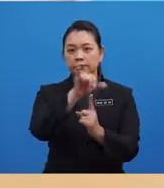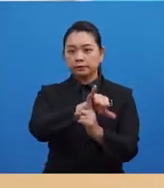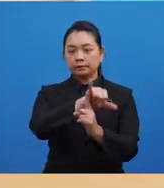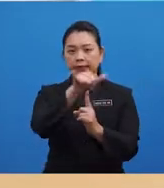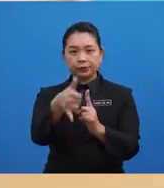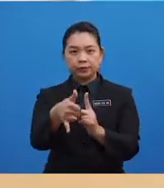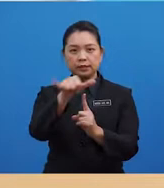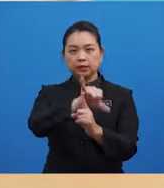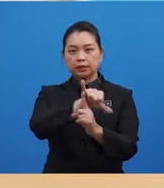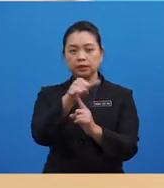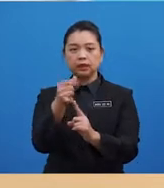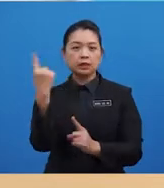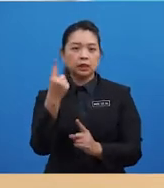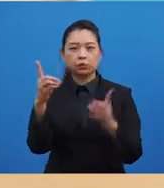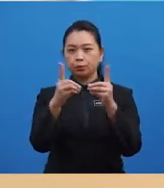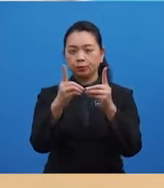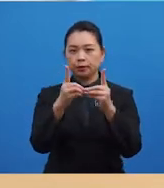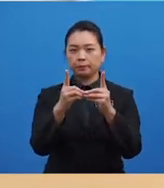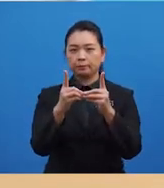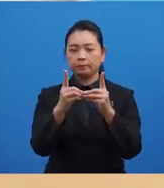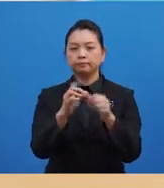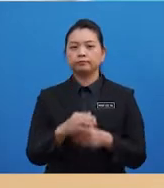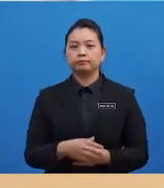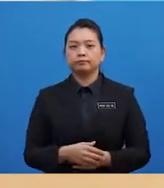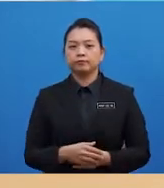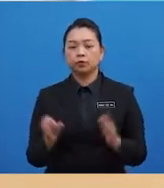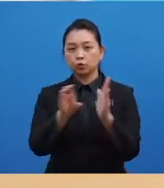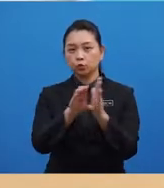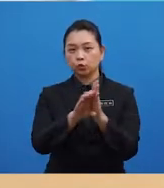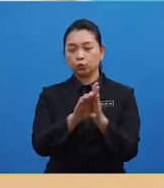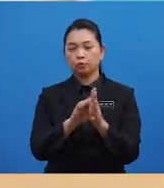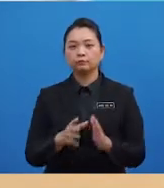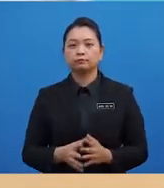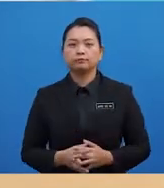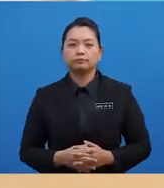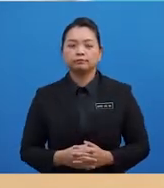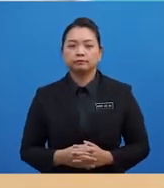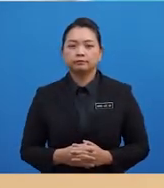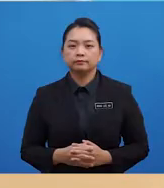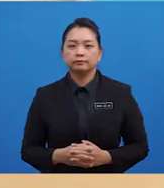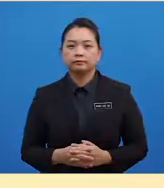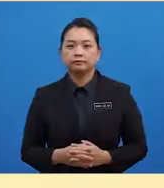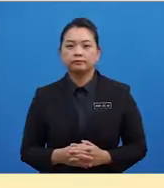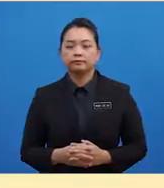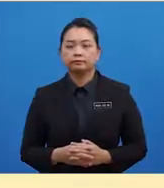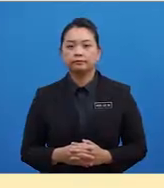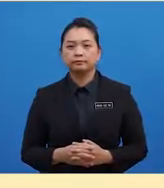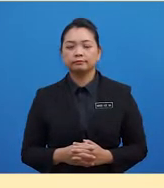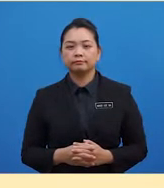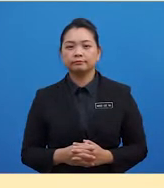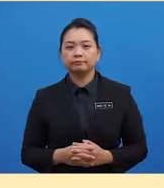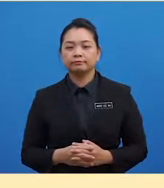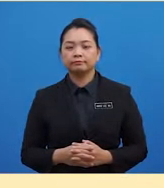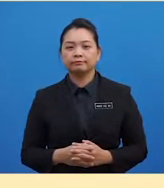juga selalu dijumpai pada alam semula jadi. Satu contoh terbaik bagi situasi ini ialah seekor